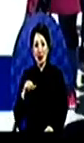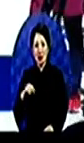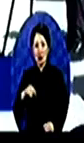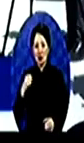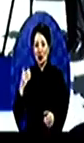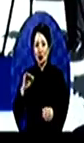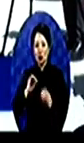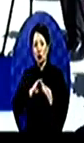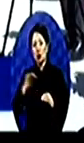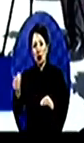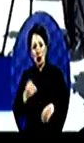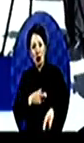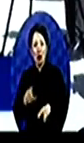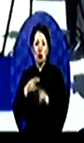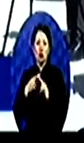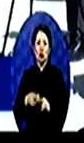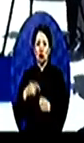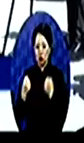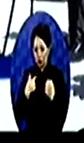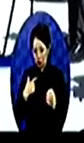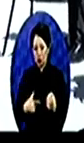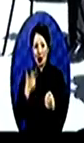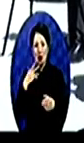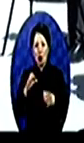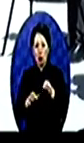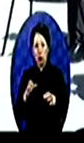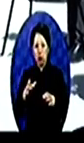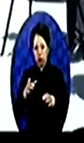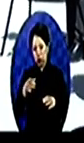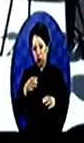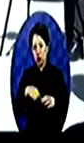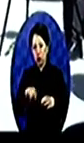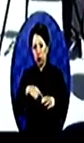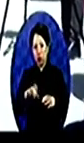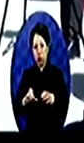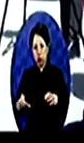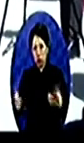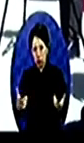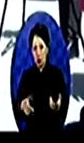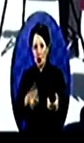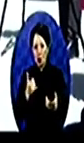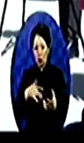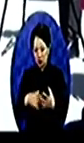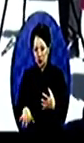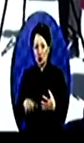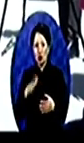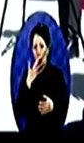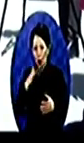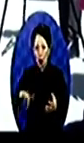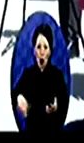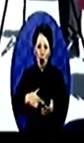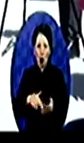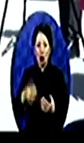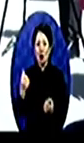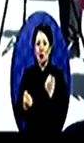хүн байна. Зам бол тэрхэн тэмдэггүй, энэ тэмдэг бол сөнкөл ус тогтдог. А бага насны хүүхэд төрн тэгэл усан дундуур явахд дундуур маш